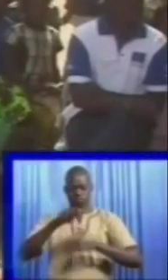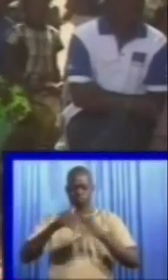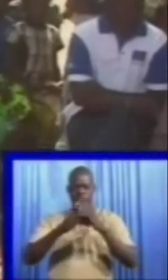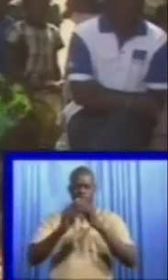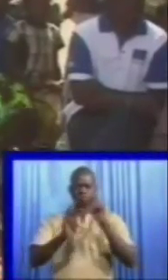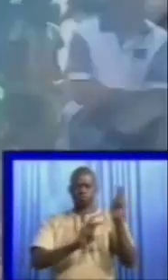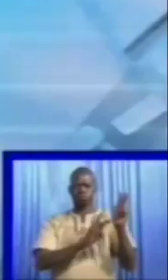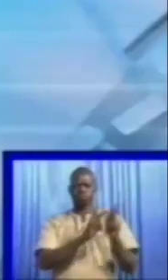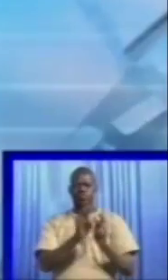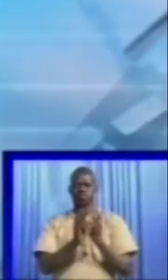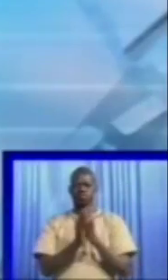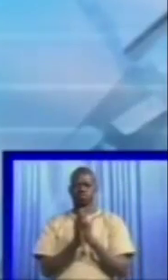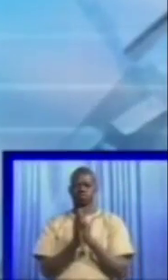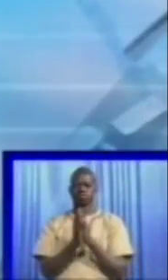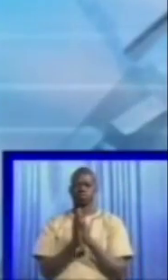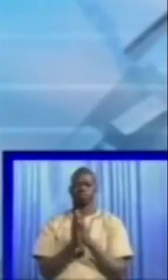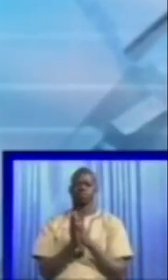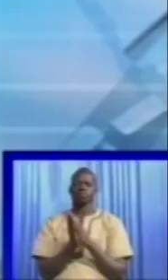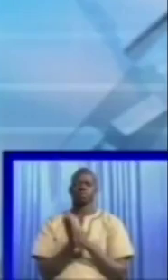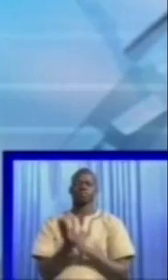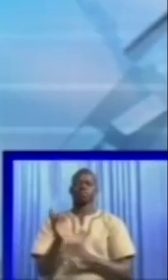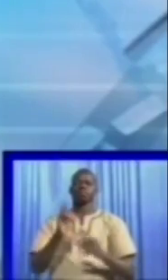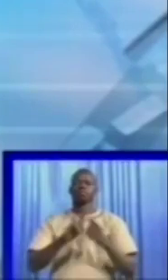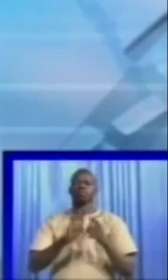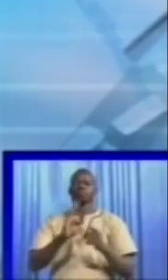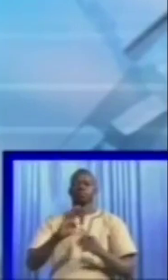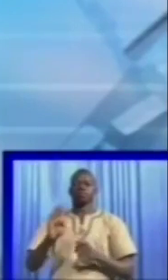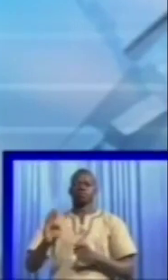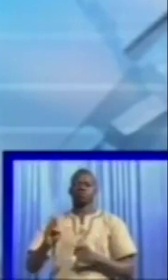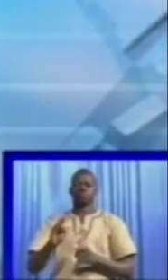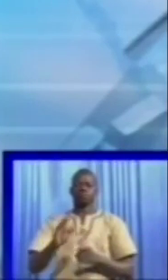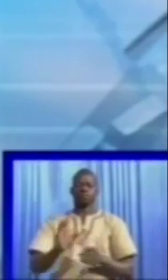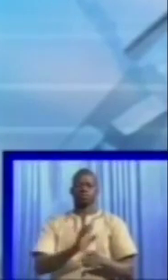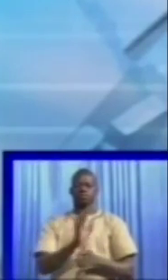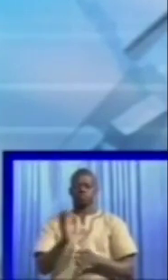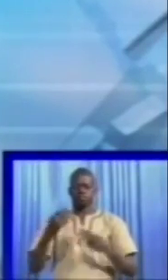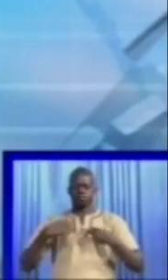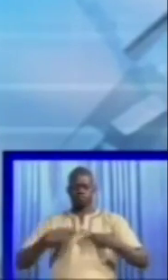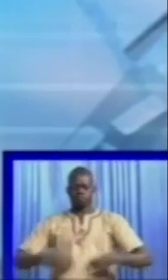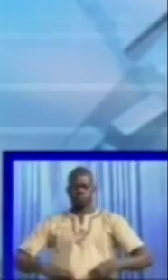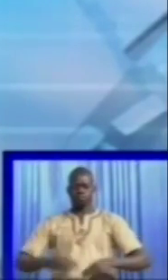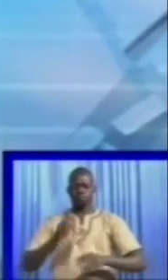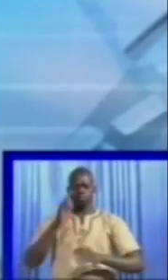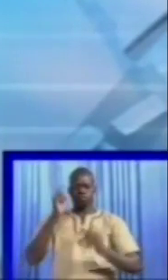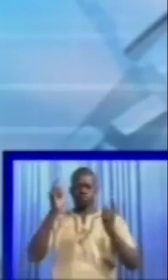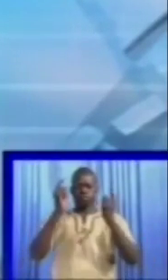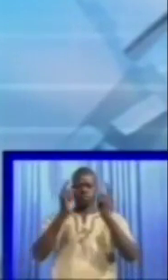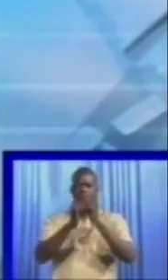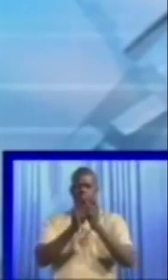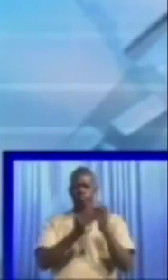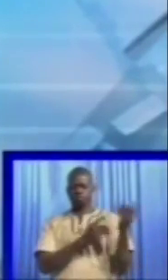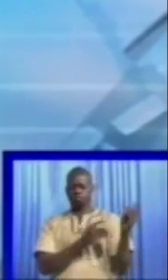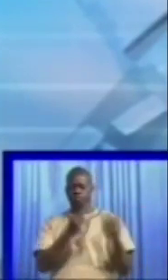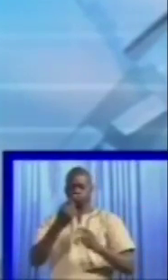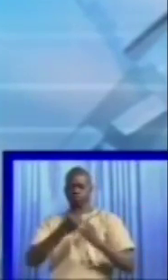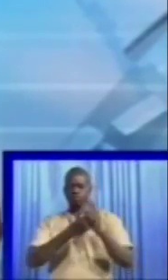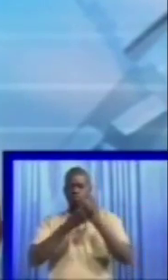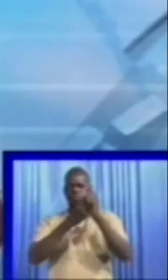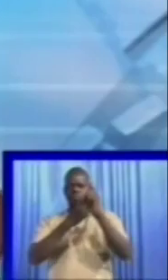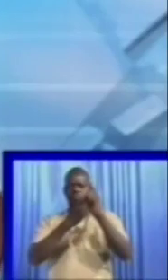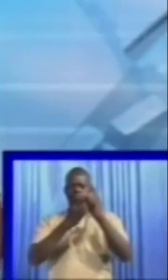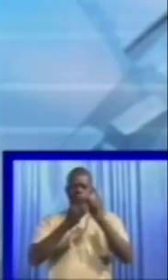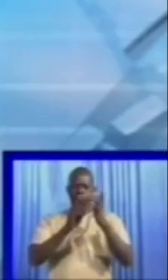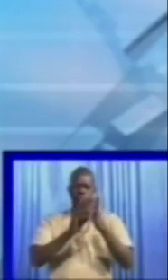communauté. À Bobo Dioulasso, certains habitants sont confrontés depuis quelques mois à des baisses de pression